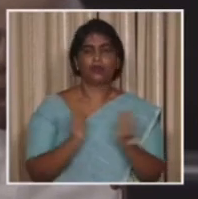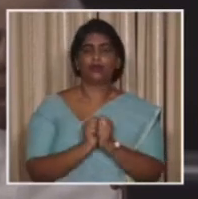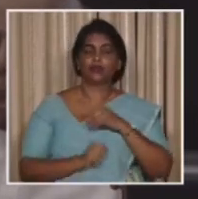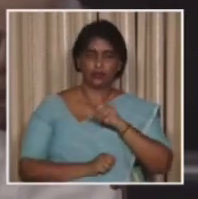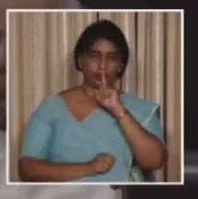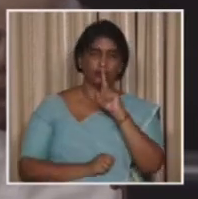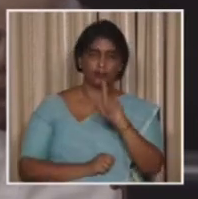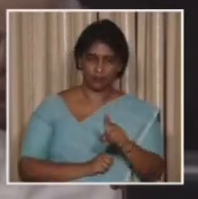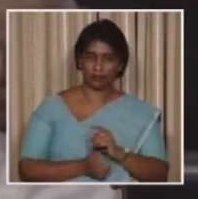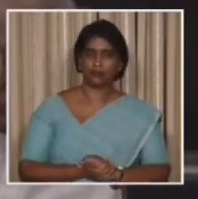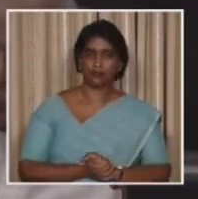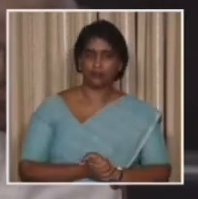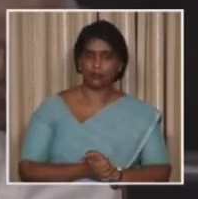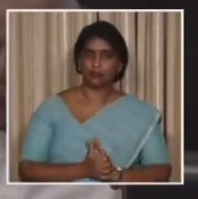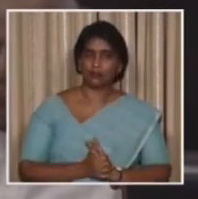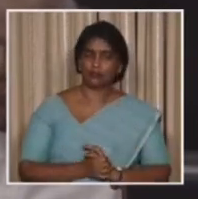කියන්න කැමතියි.